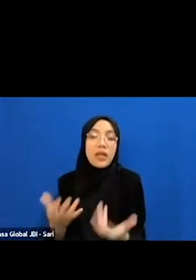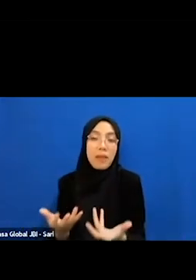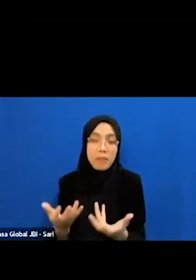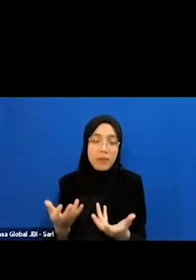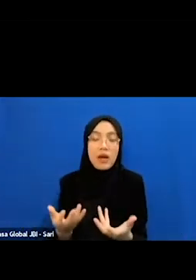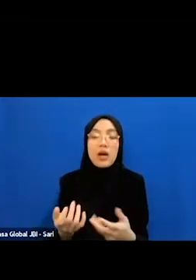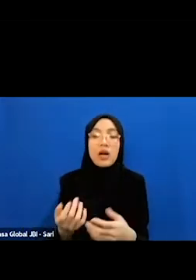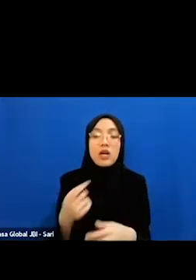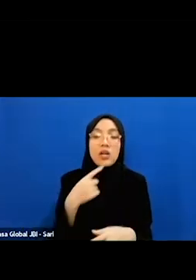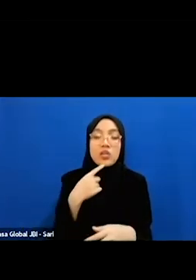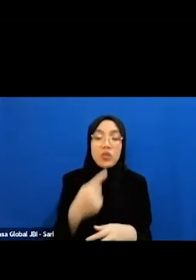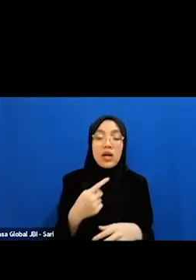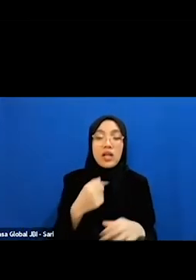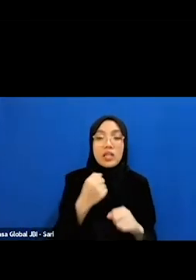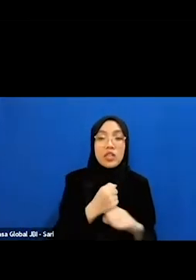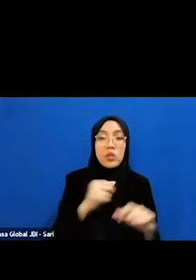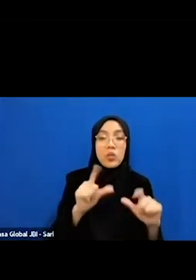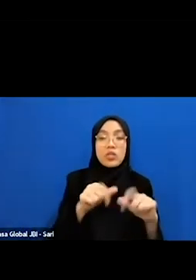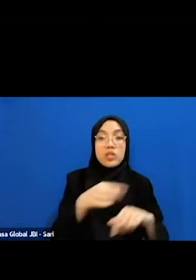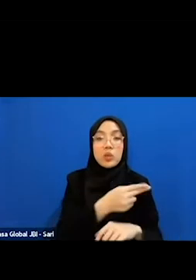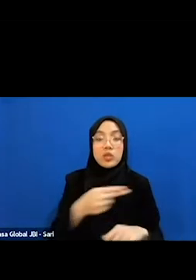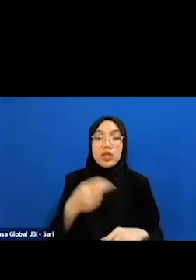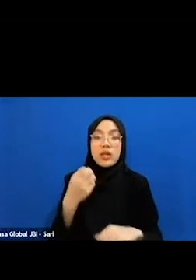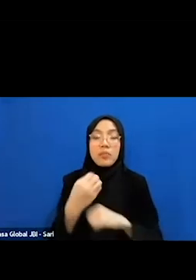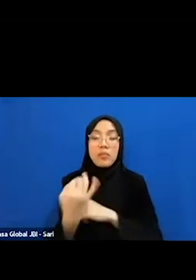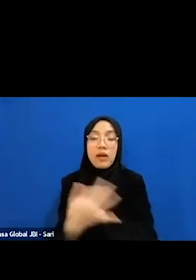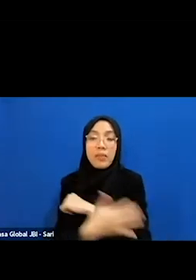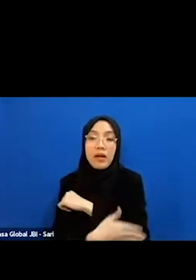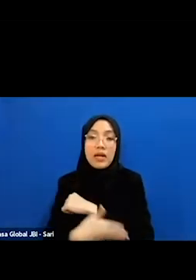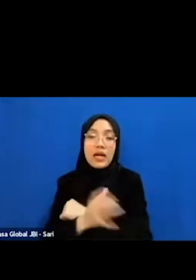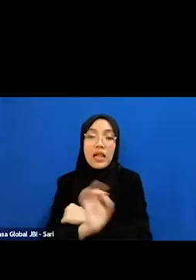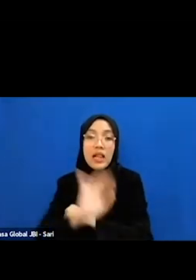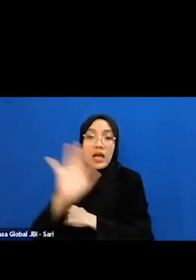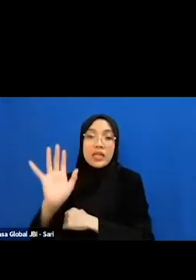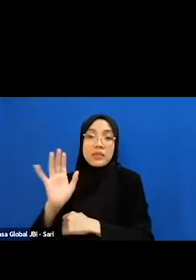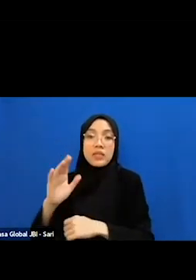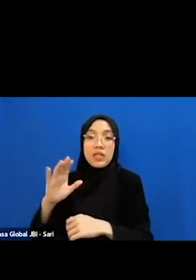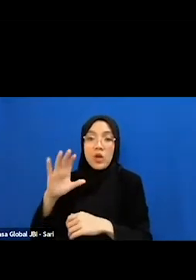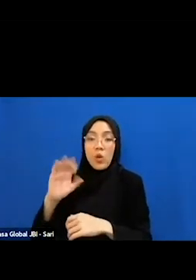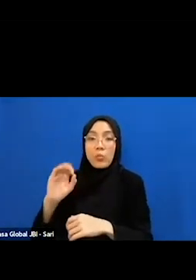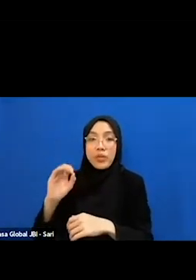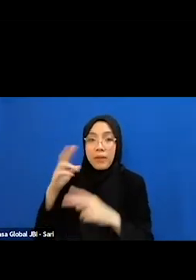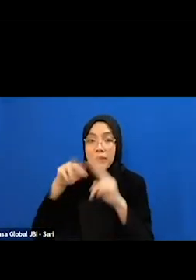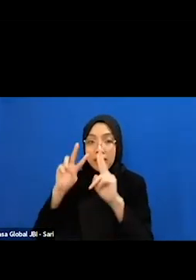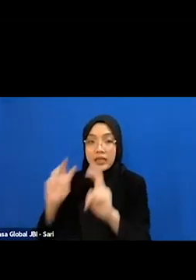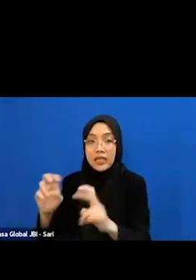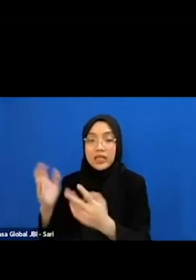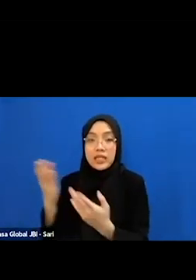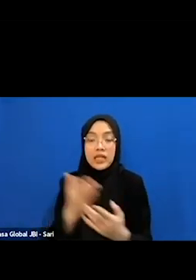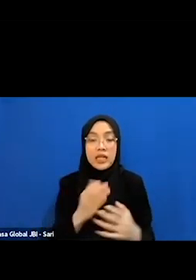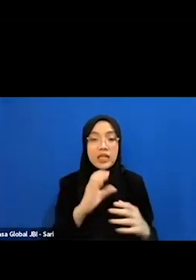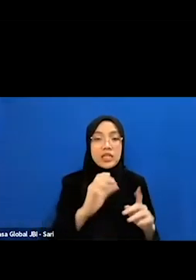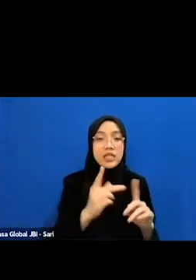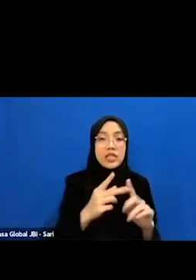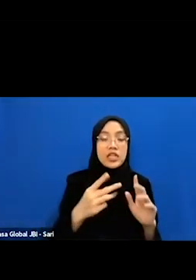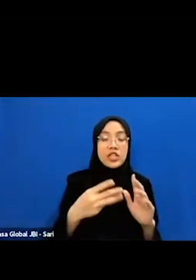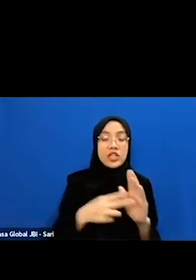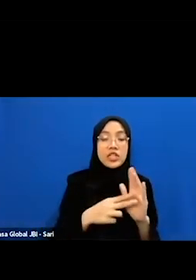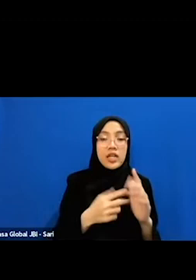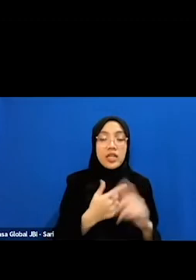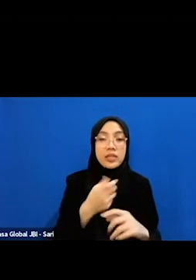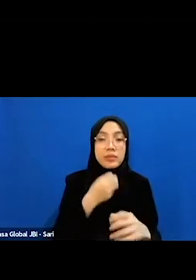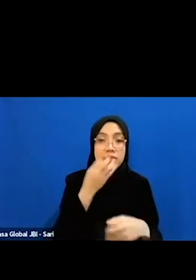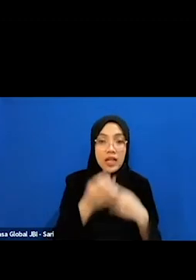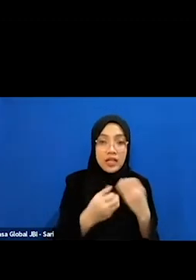tentang Green watching di Indonesia dan beberapa negara yang menjadi objek penelitian mungkin seni bisa menjawab dan Nanti kalau Pak